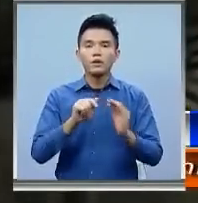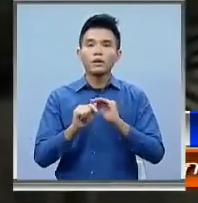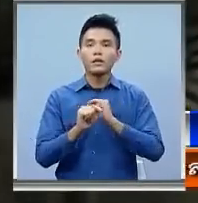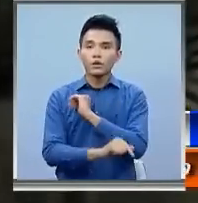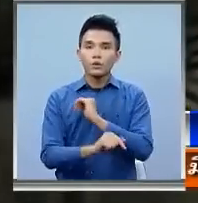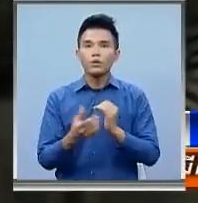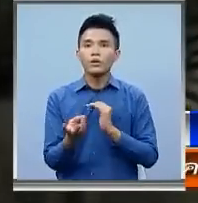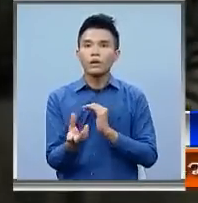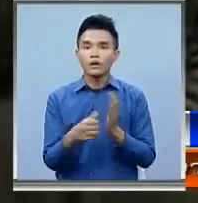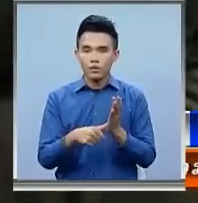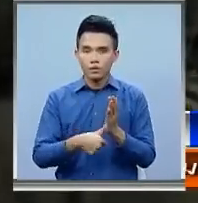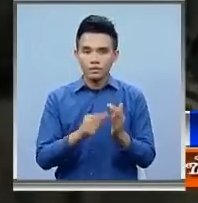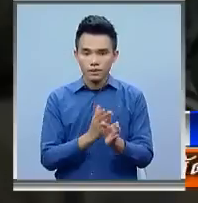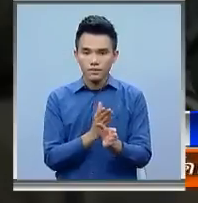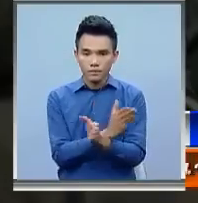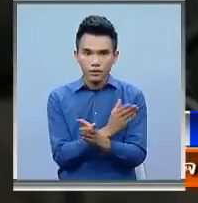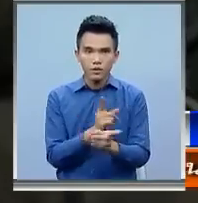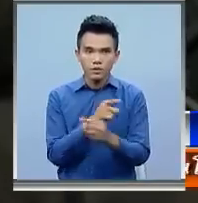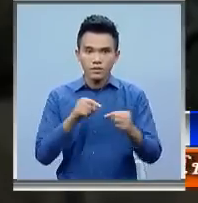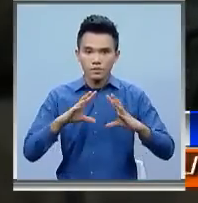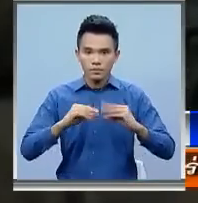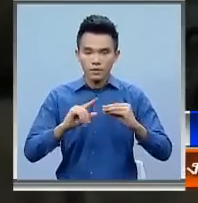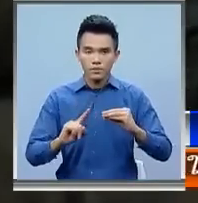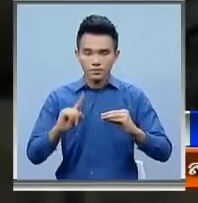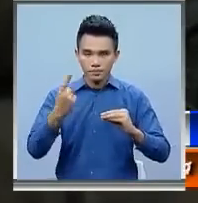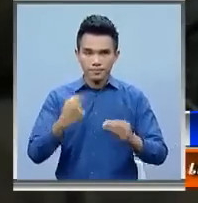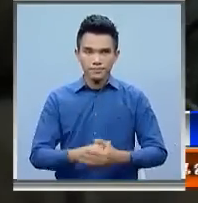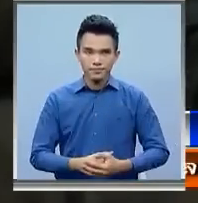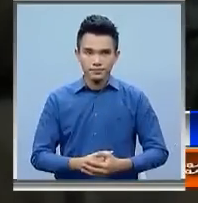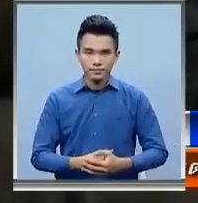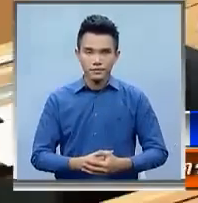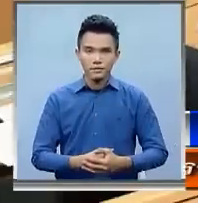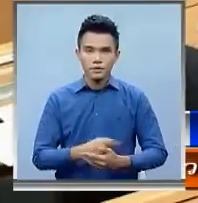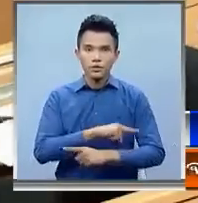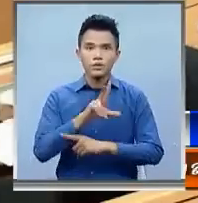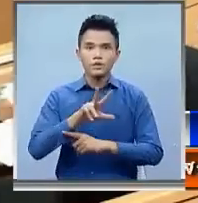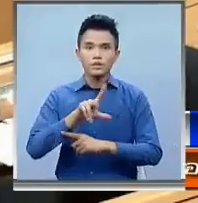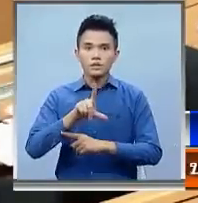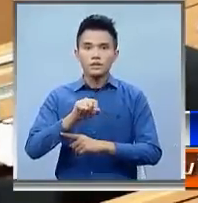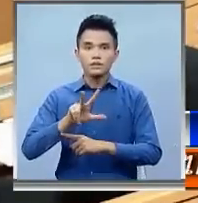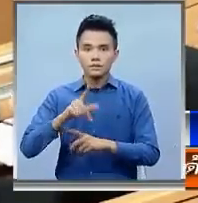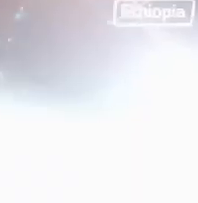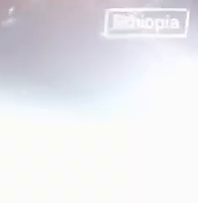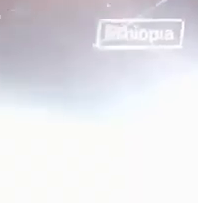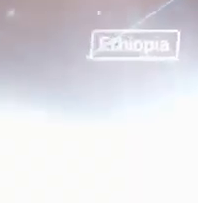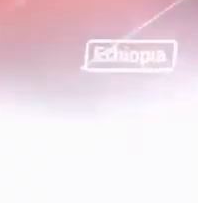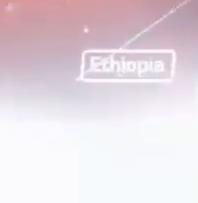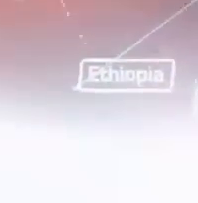จำนำข้าวก่อนจะมีการนัดประชุมเพื่อลงมติถอดถอนหรือไม่พร้อมกันในวันที่ 23มกราคมต่อ